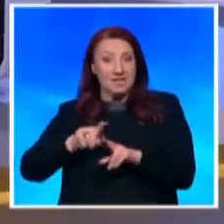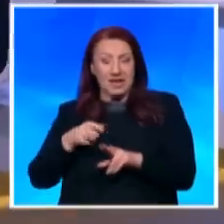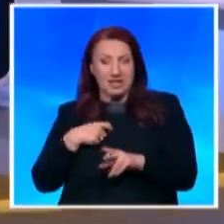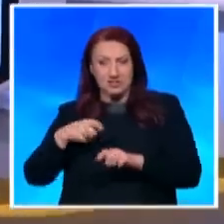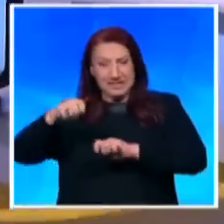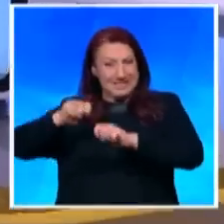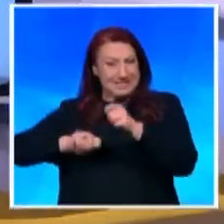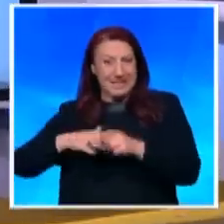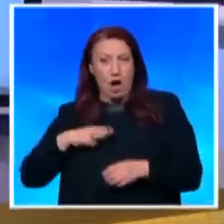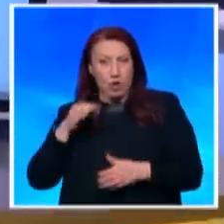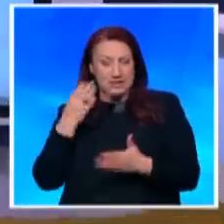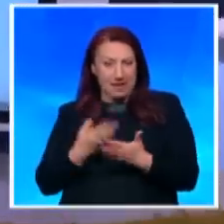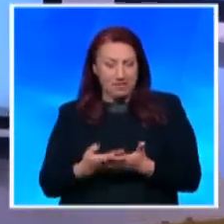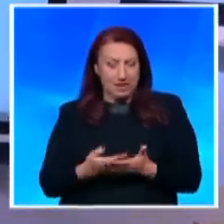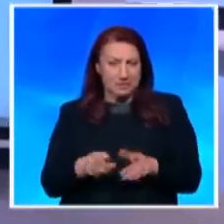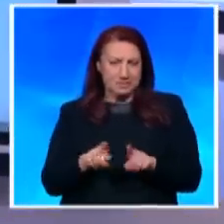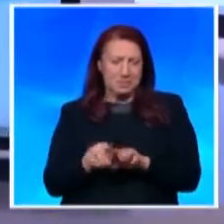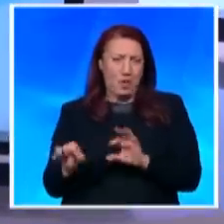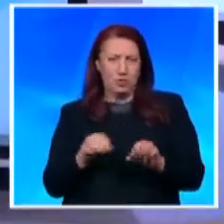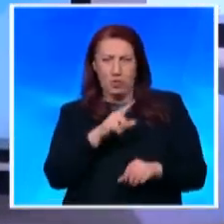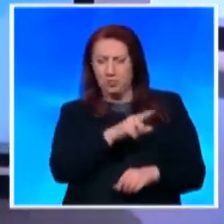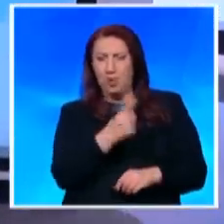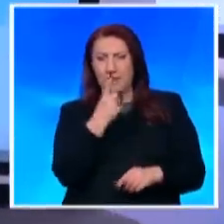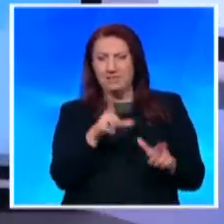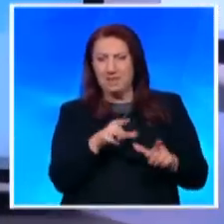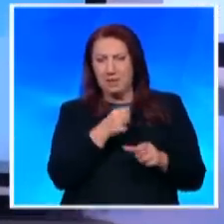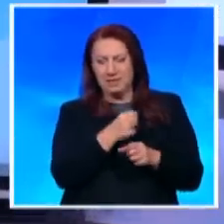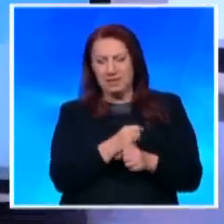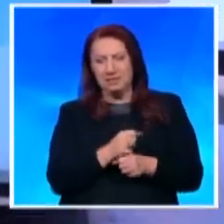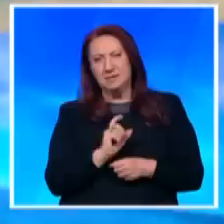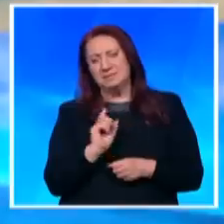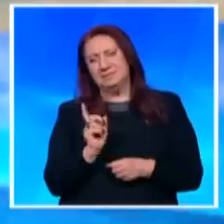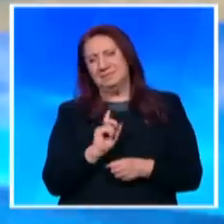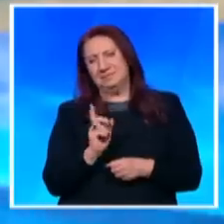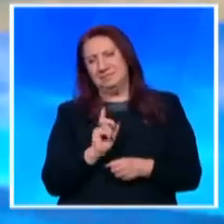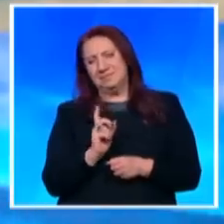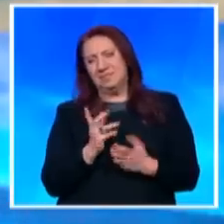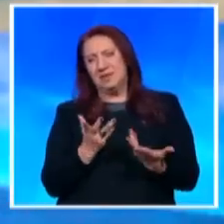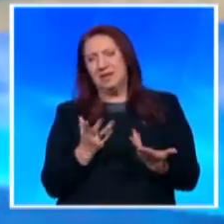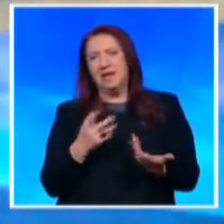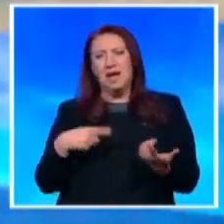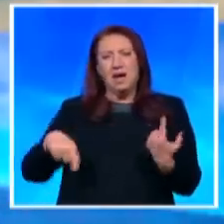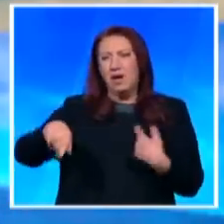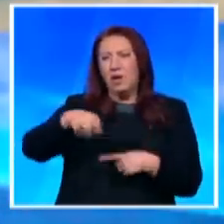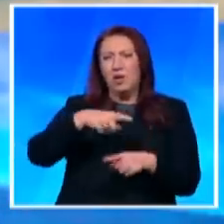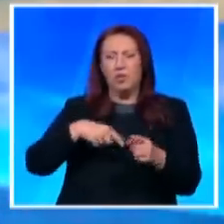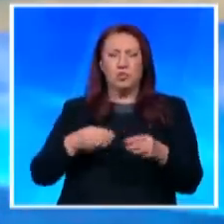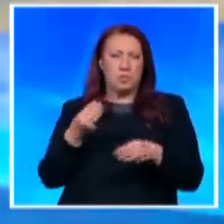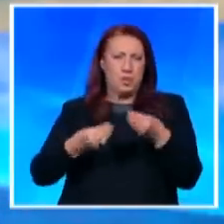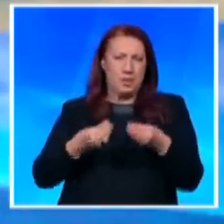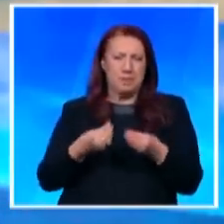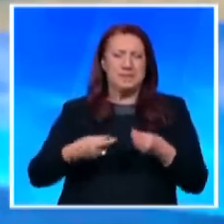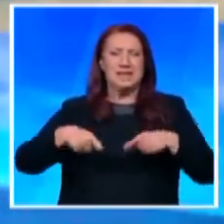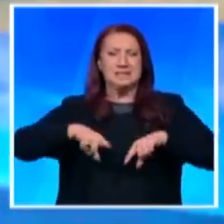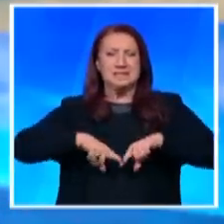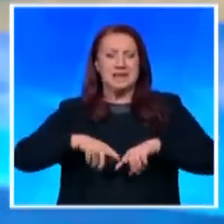Не мисля. А и е обезпокоително, ако процесите в съдебната система имат толкова пряко отражение върху всичко, което става